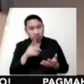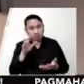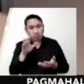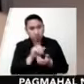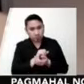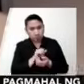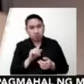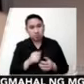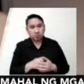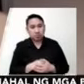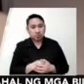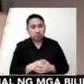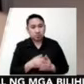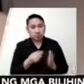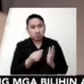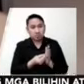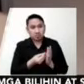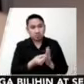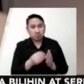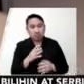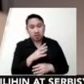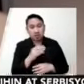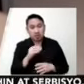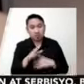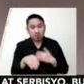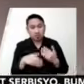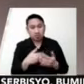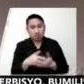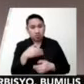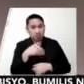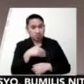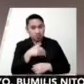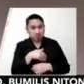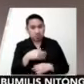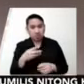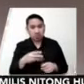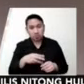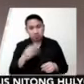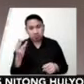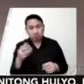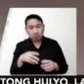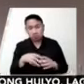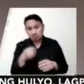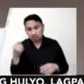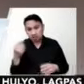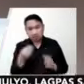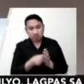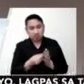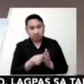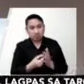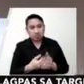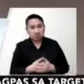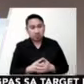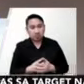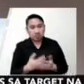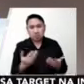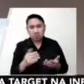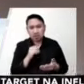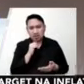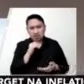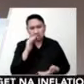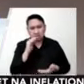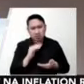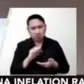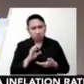non and nasa akin po yung mga bank statement ng withdrawal yung principle po kasi dito Wala po sa liit o laki ng